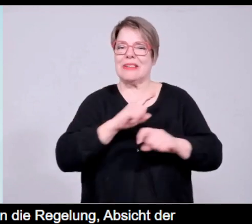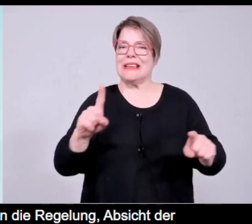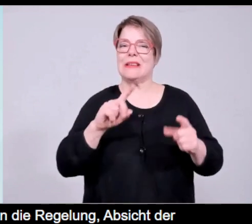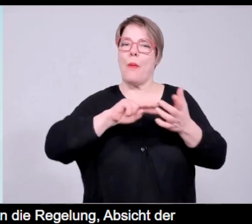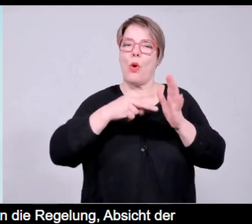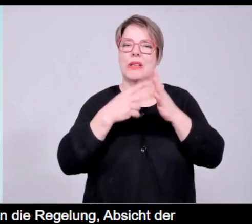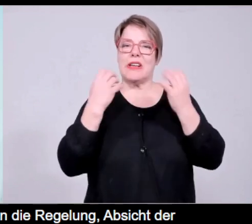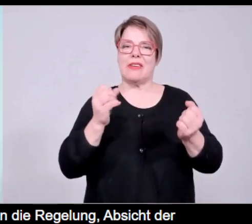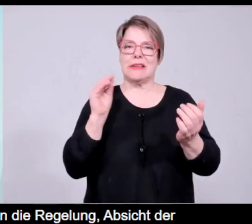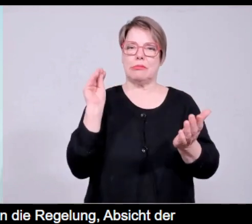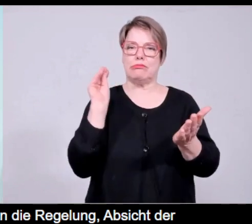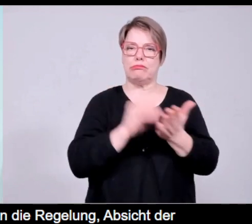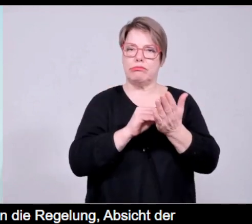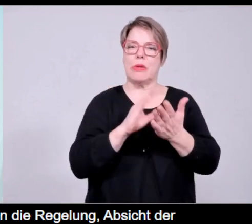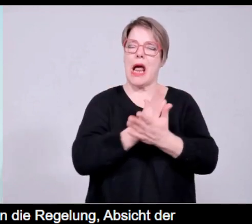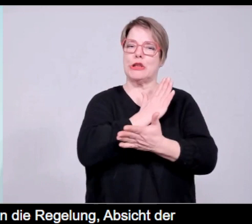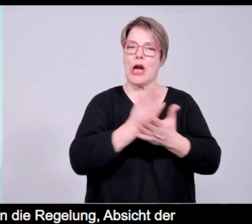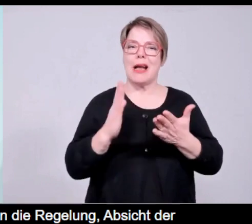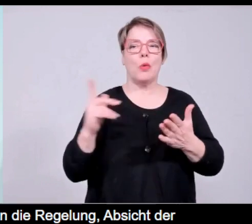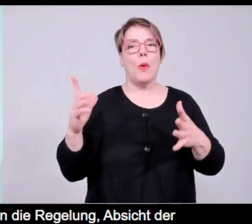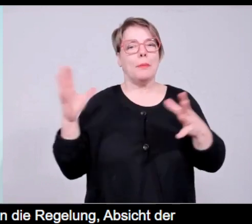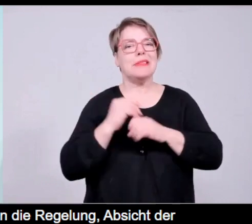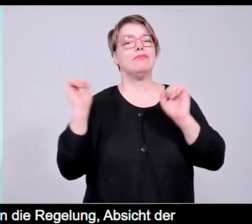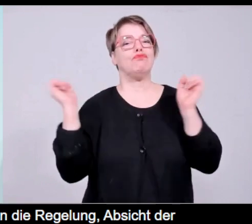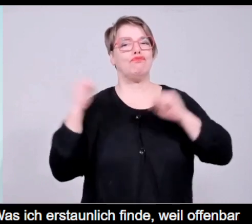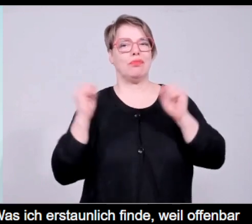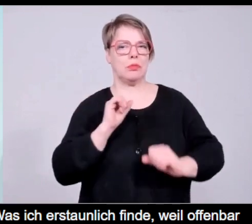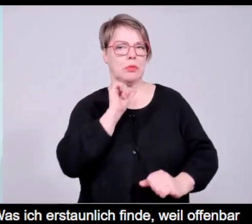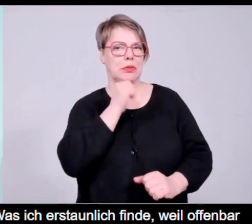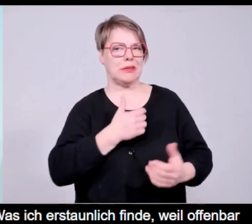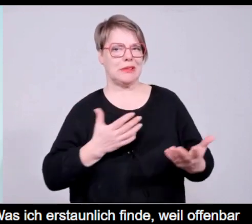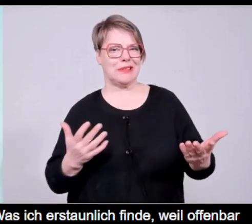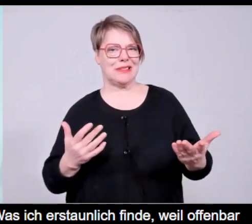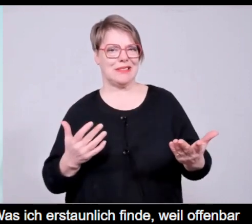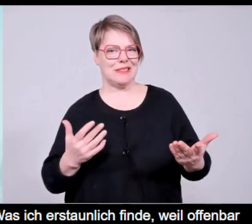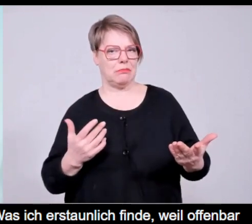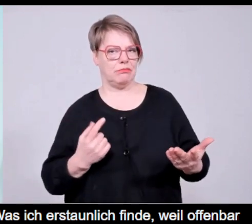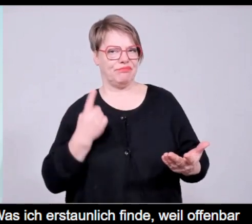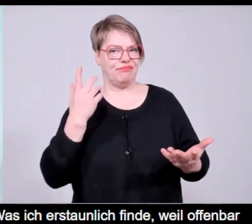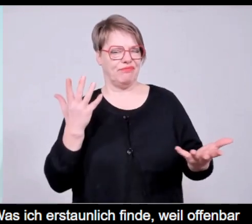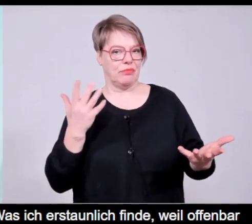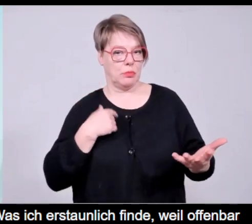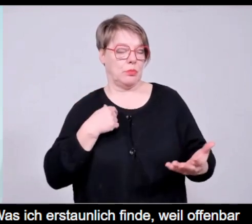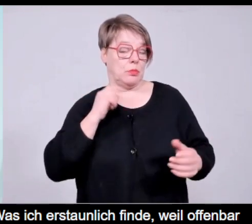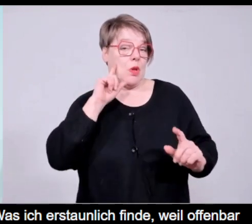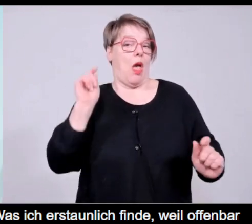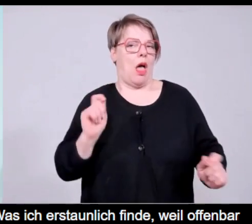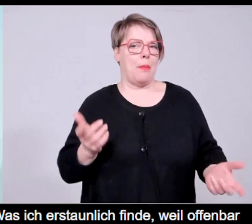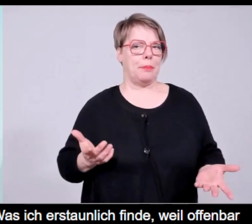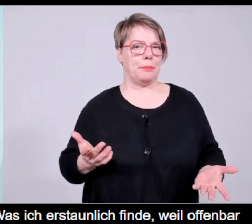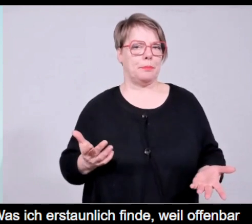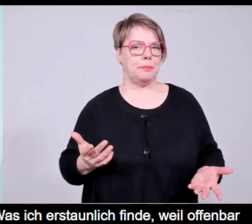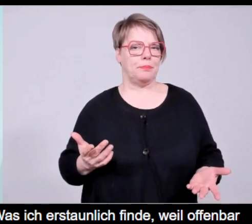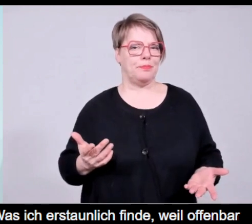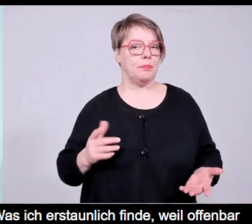sehr erstaunlicher Vorgang. Wir können uns damit natürlich nicht abfinden, weshalb das Wirtschaftsministerium das Bayerische